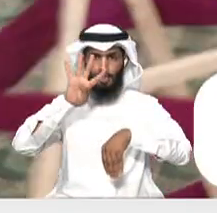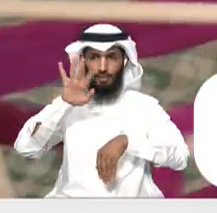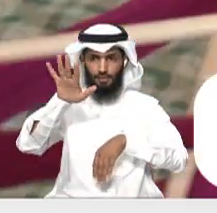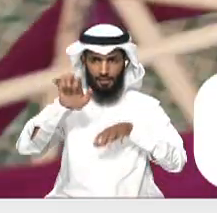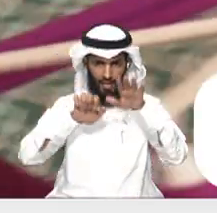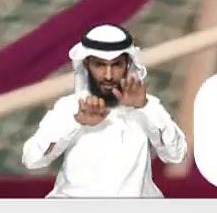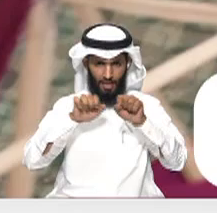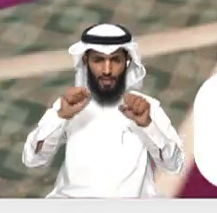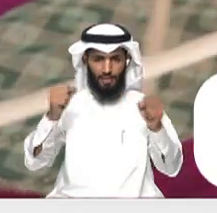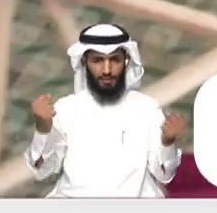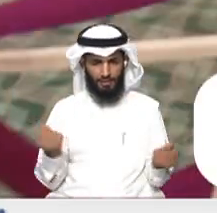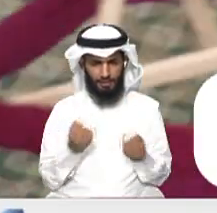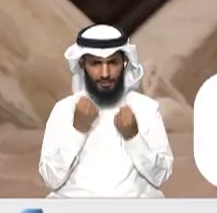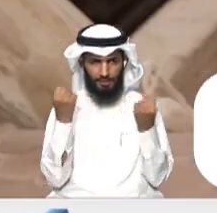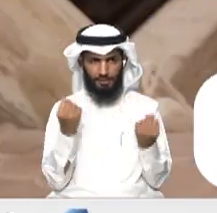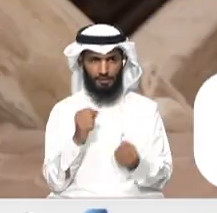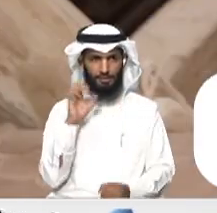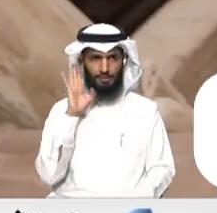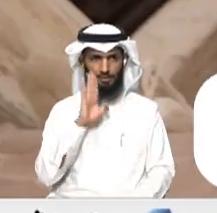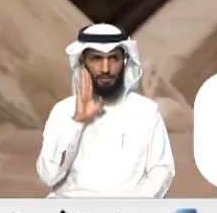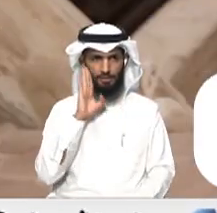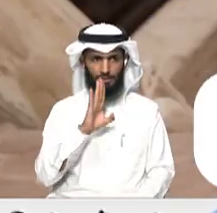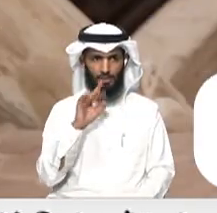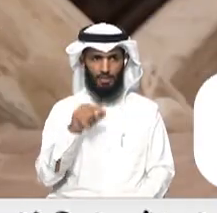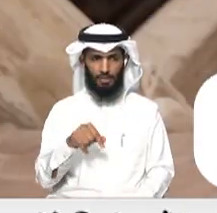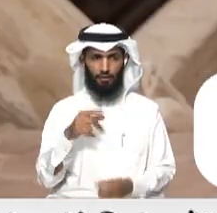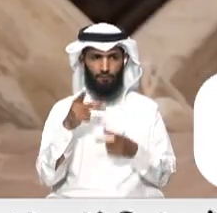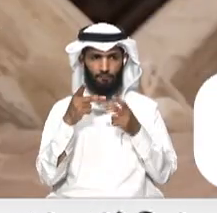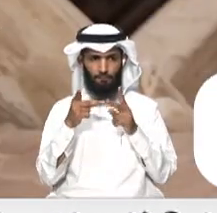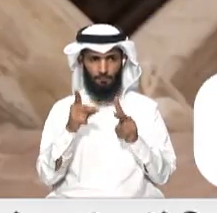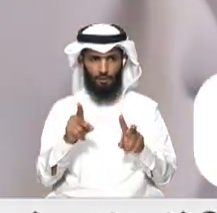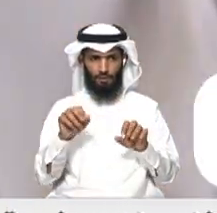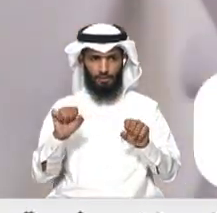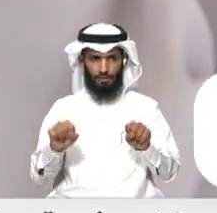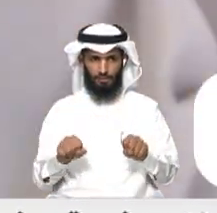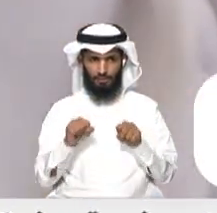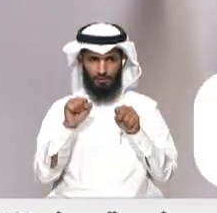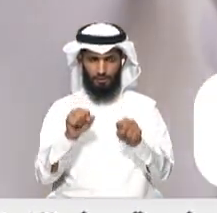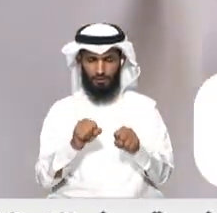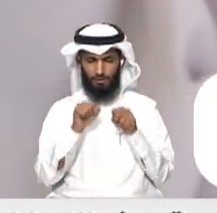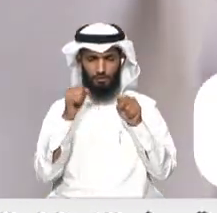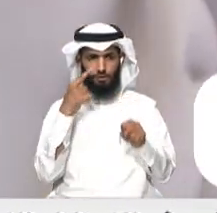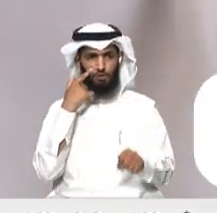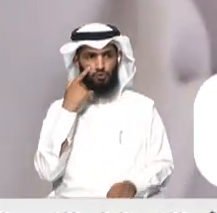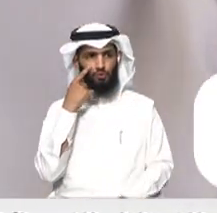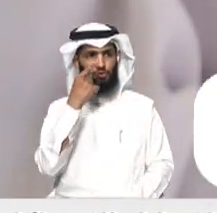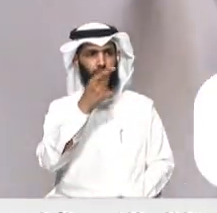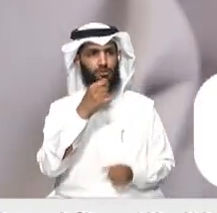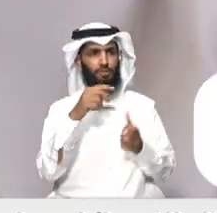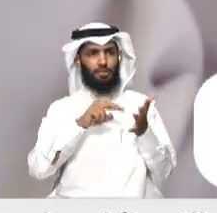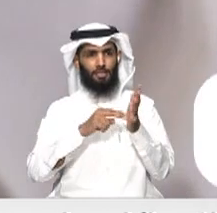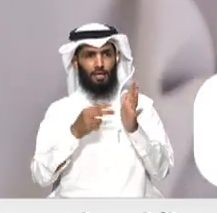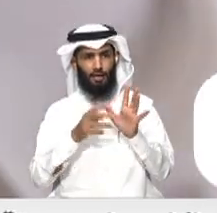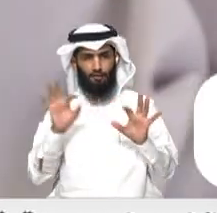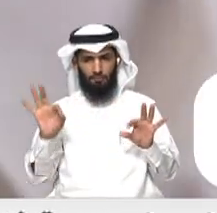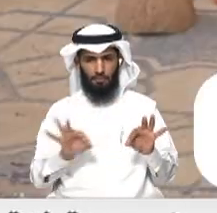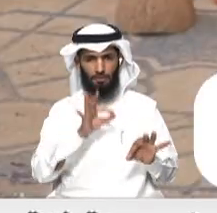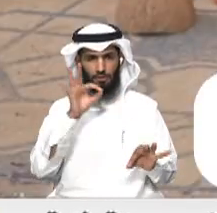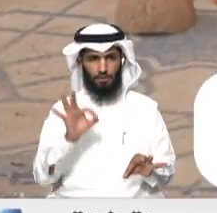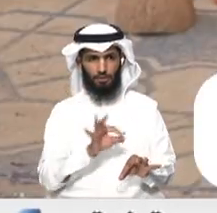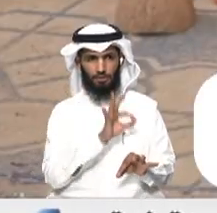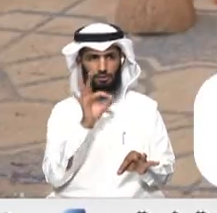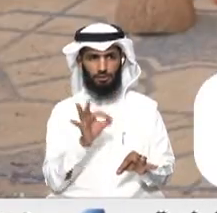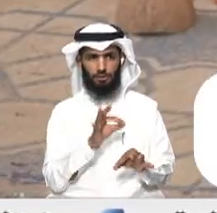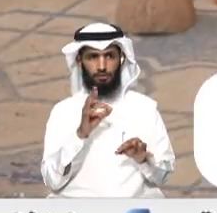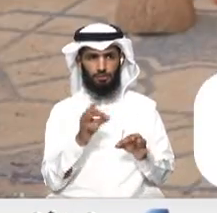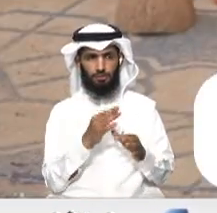كورة يبيش وحاية، غير الصباح ما ماسكينهم كل حد مقضينا عمل عشان كنا إيش يكون تابعوا المهنة، أقل شيء يحفظوا شيء